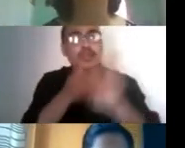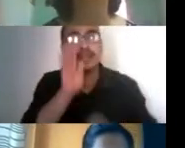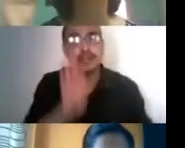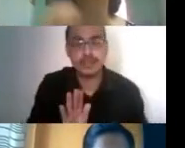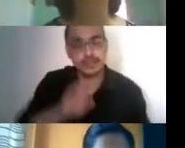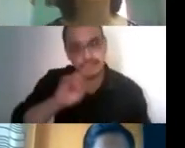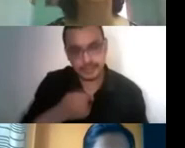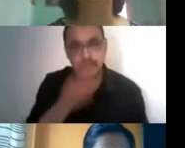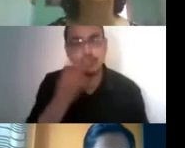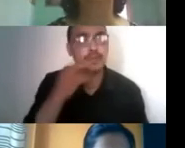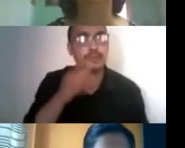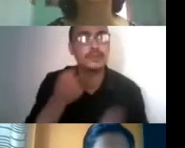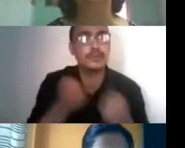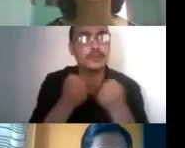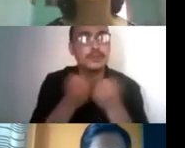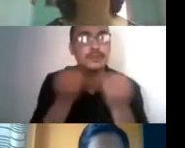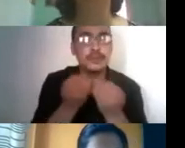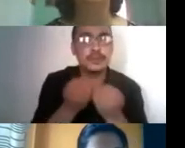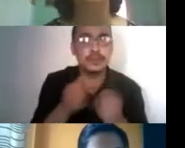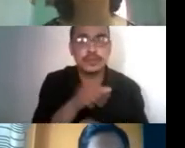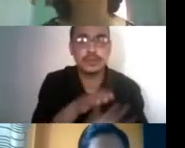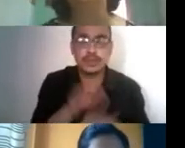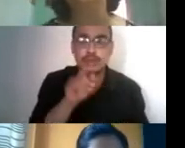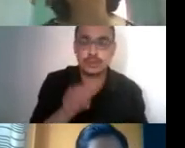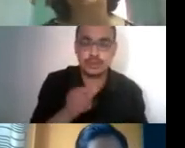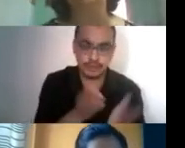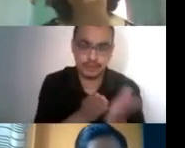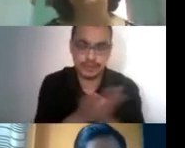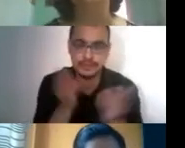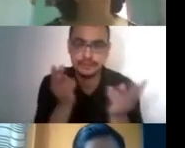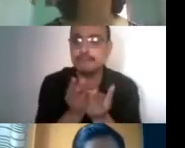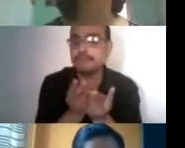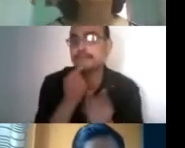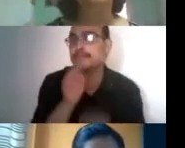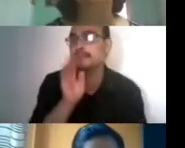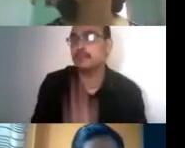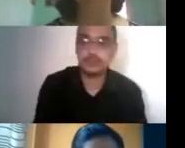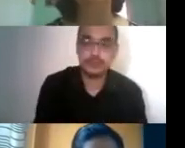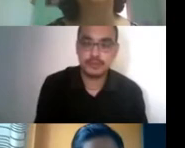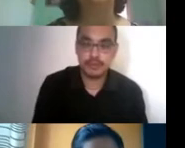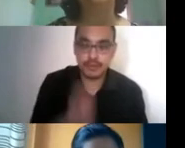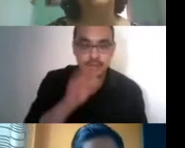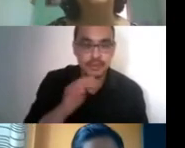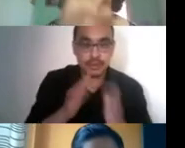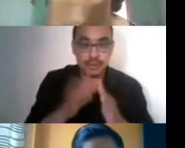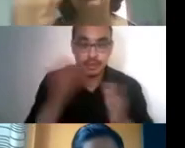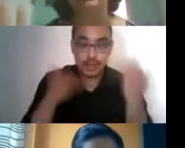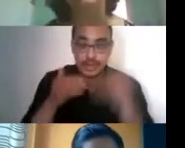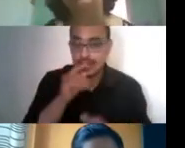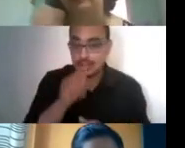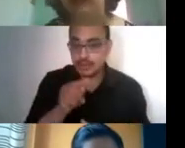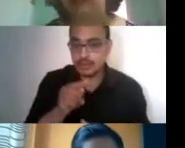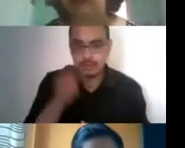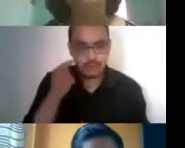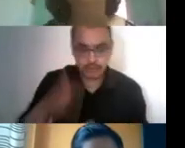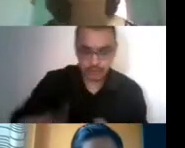फेरि 2 दिनपछि फेरि लडाइँ झगडा गर्छन्, यिनीहरूको त बानी नै यस्तै हो भनेर भन्छौँ होइन। तर घरेलु हिंसाको त्यो क्यारेक्टरिस्टिक हेर्ने हो